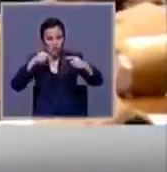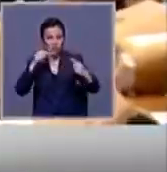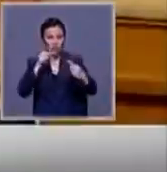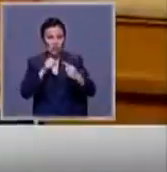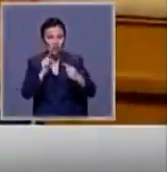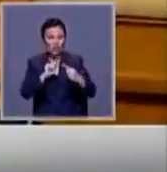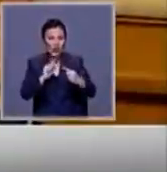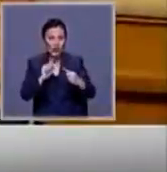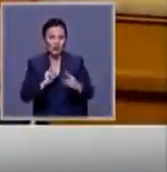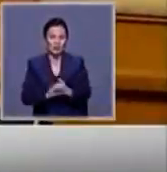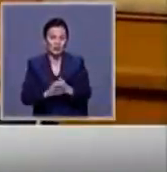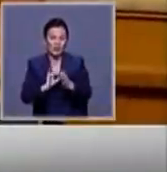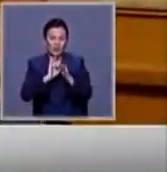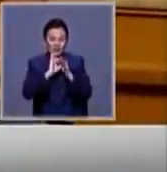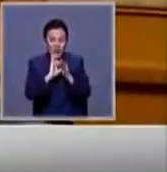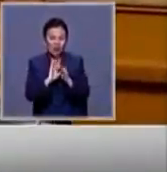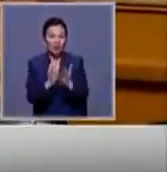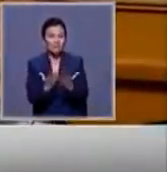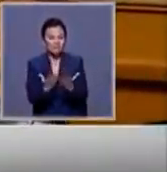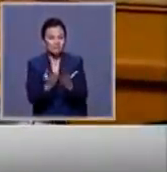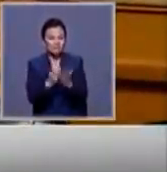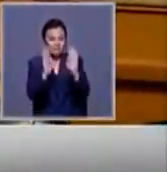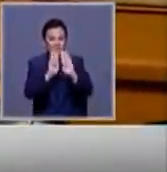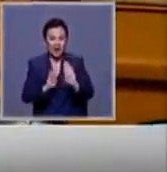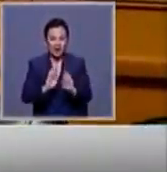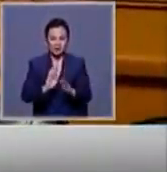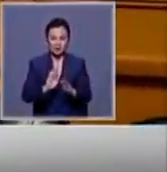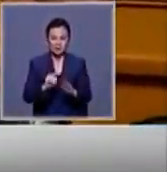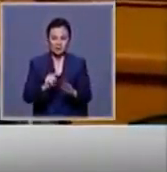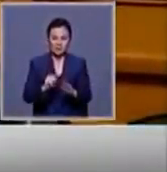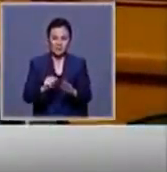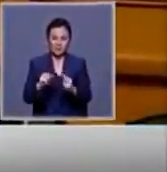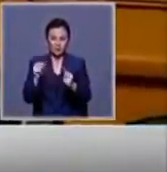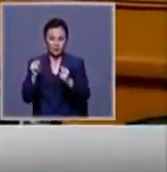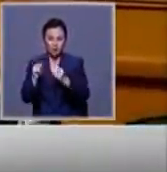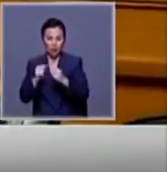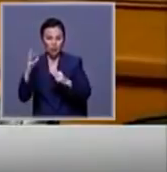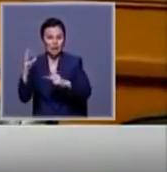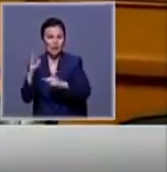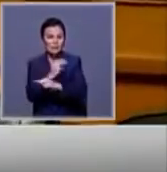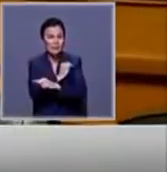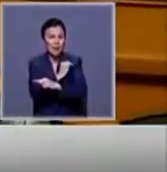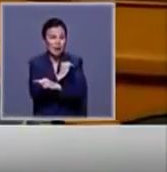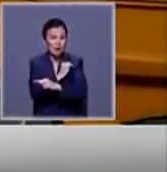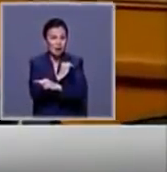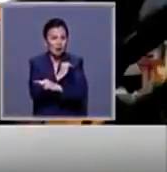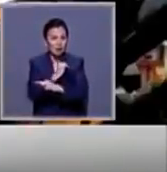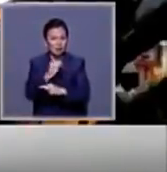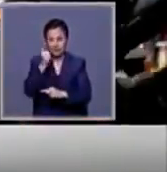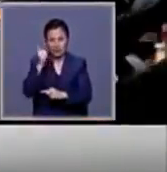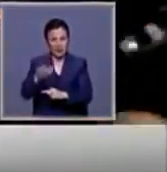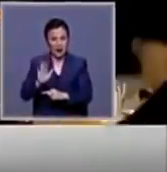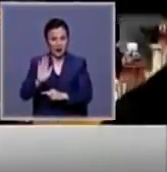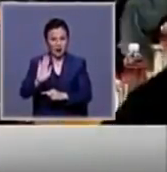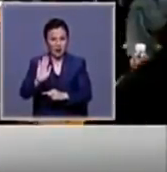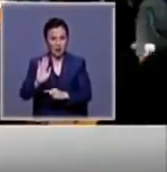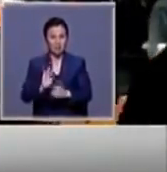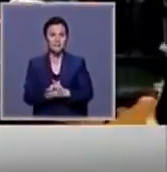การเมืองเป็นผู้แทนประชาชนแต่ห้ามยุ่งเกี่ยวกับการเมือง ไม่มีประสบการณ์แบบนี้ได้ เลยไม่มีประสบการณ์ทางการเมื